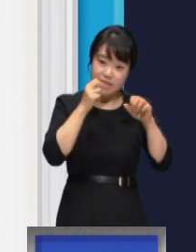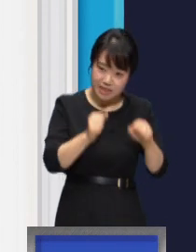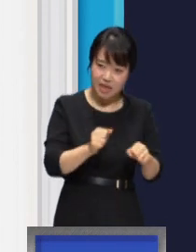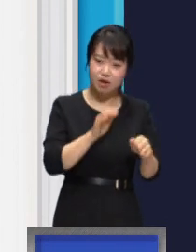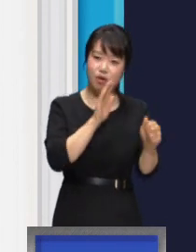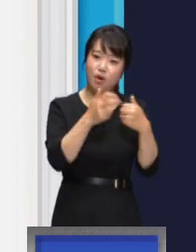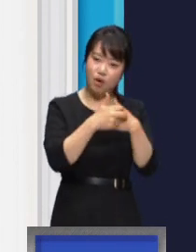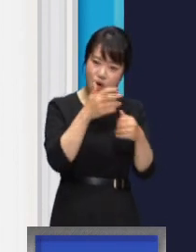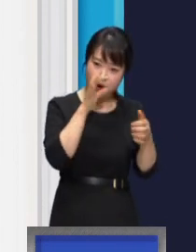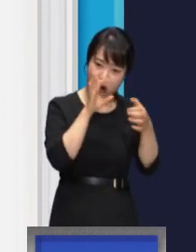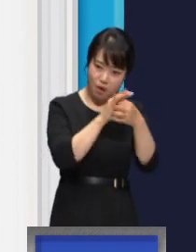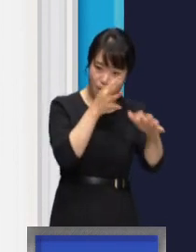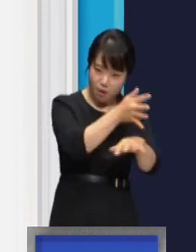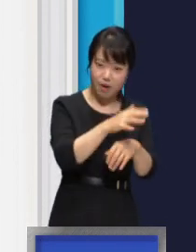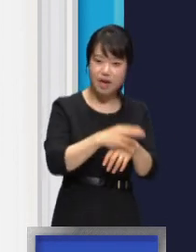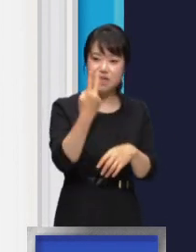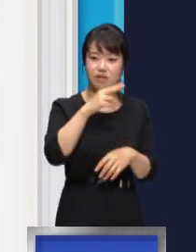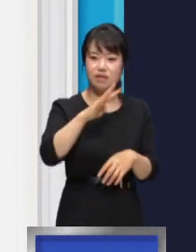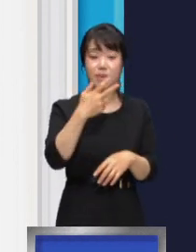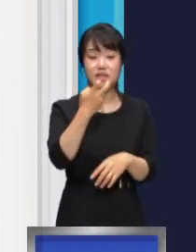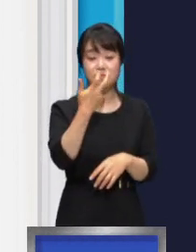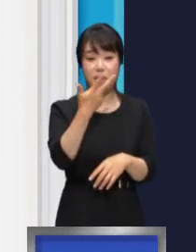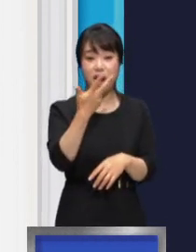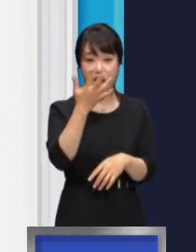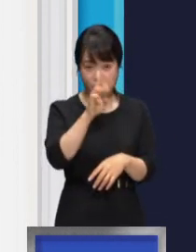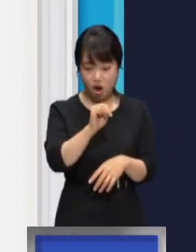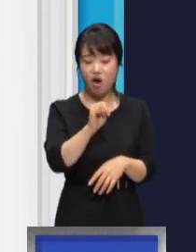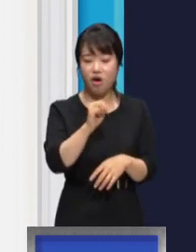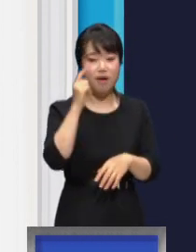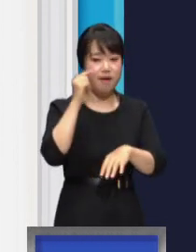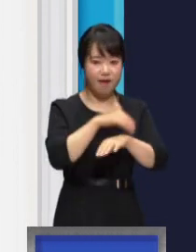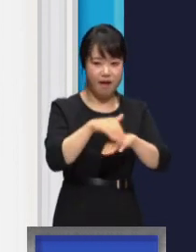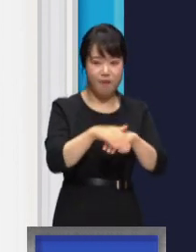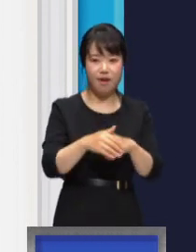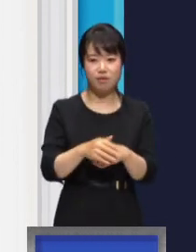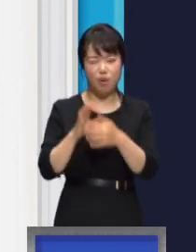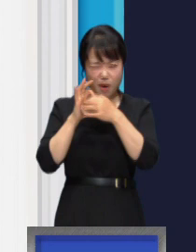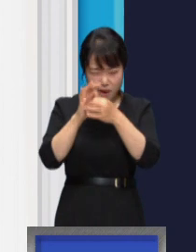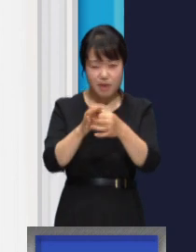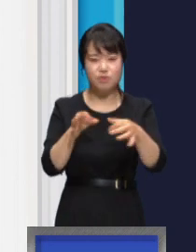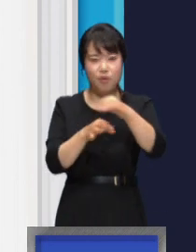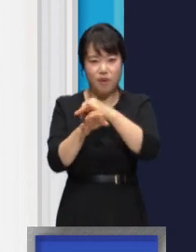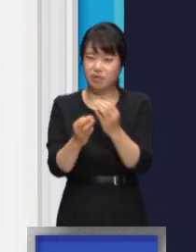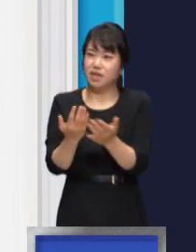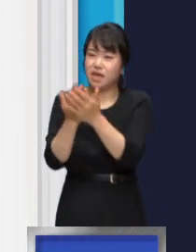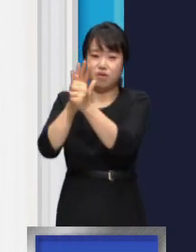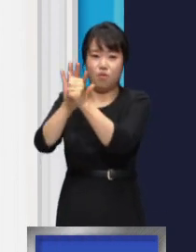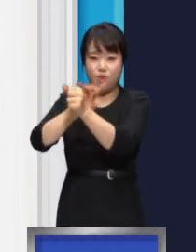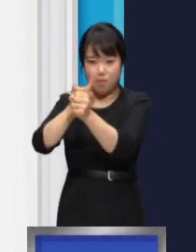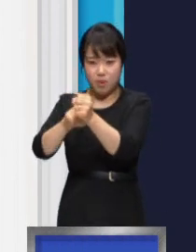확대에 2,478억 원이 배정됐고 지속 가능한 글로벌 경쟁력